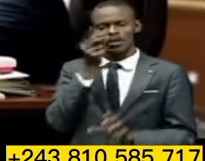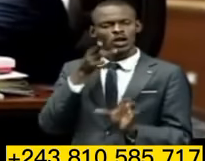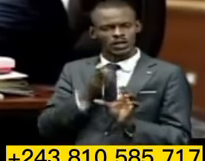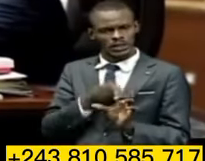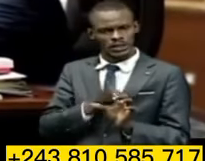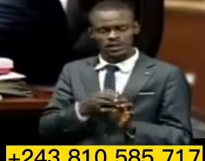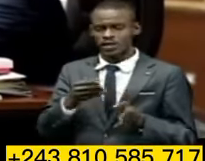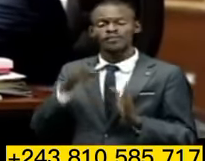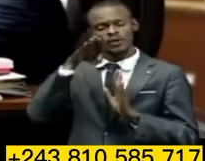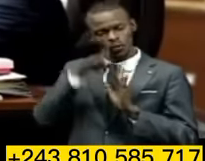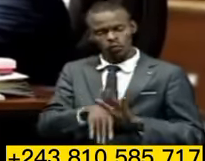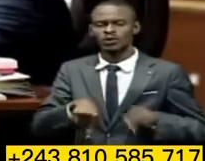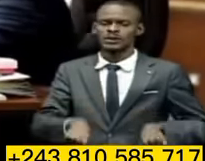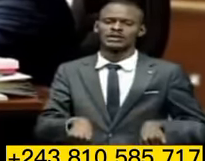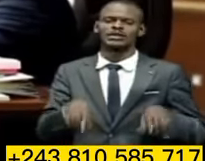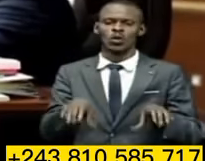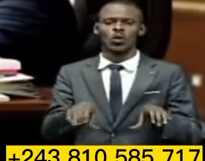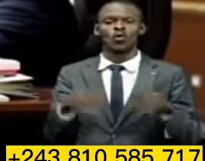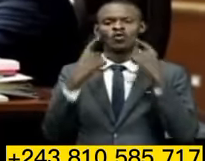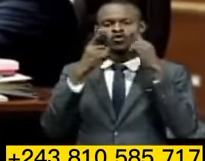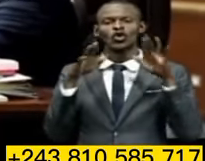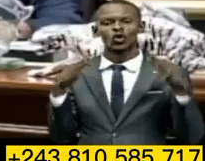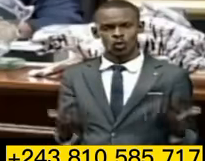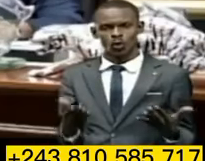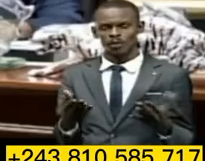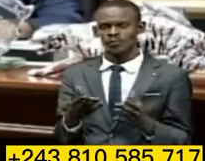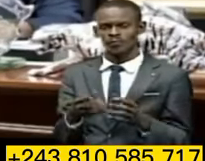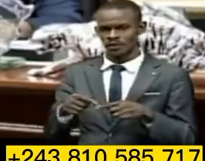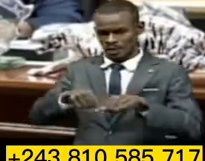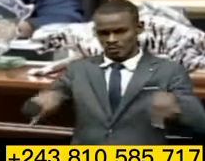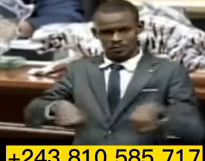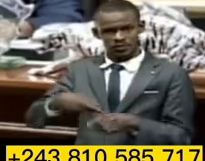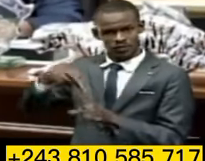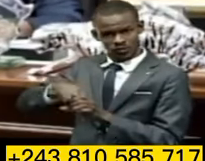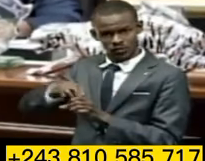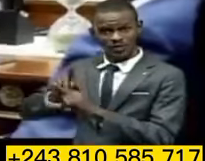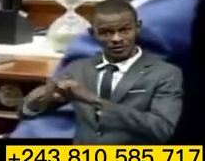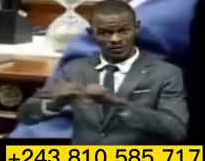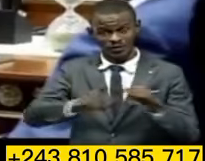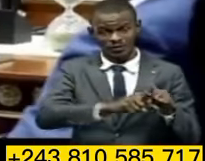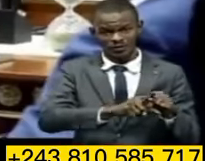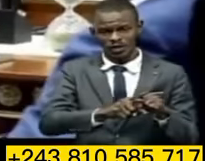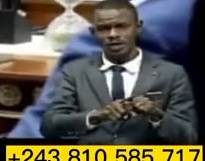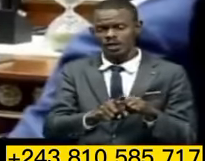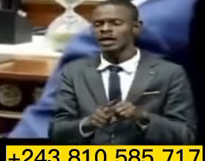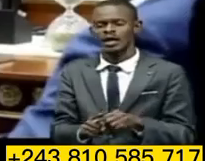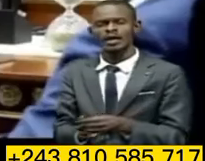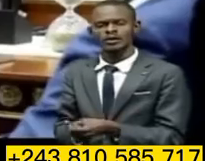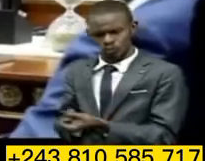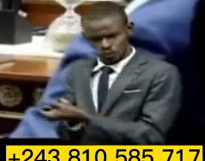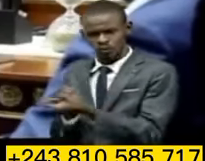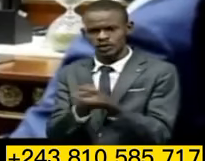du carburant aux consommateurs à la pompe. Ces actions consistent notamment à renforcer le rôle moteur de la